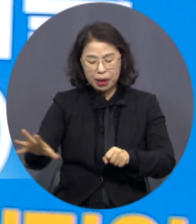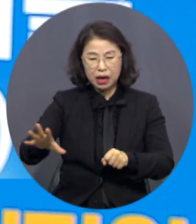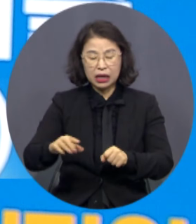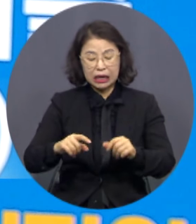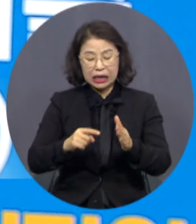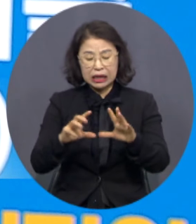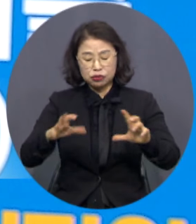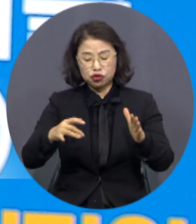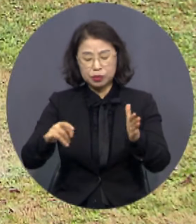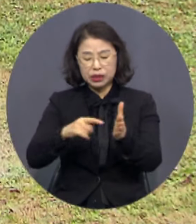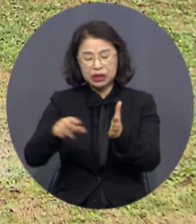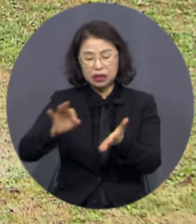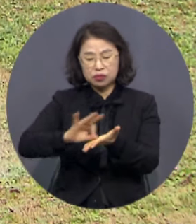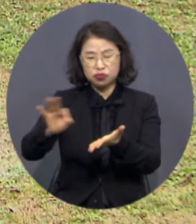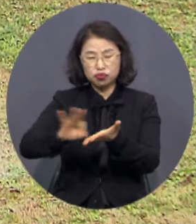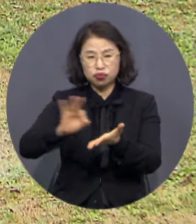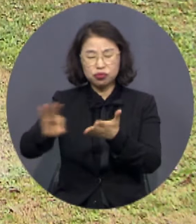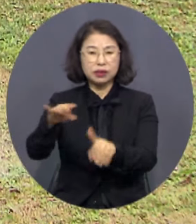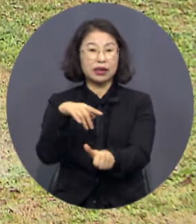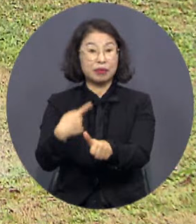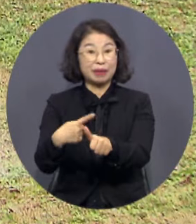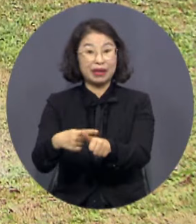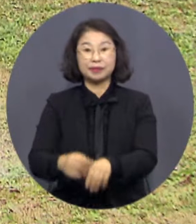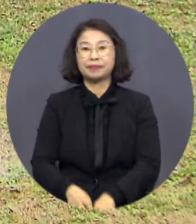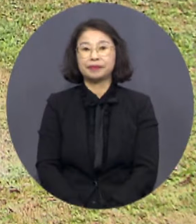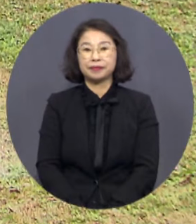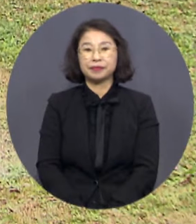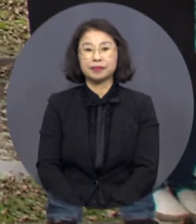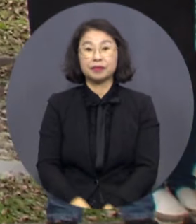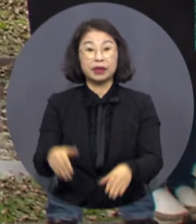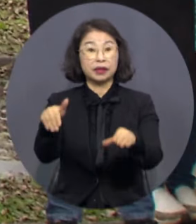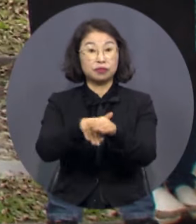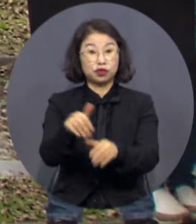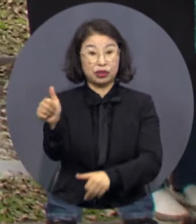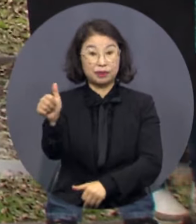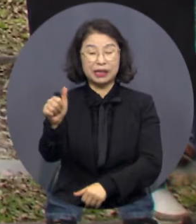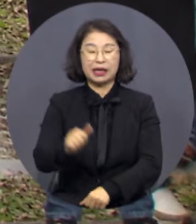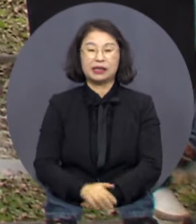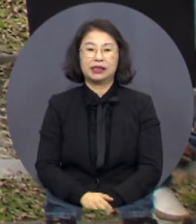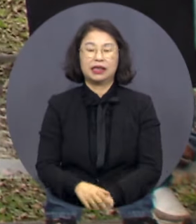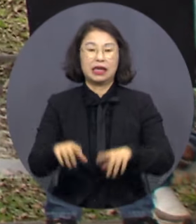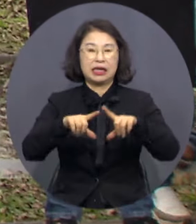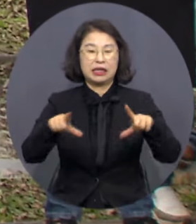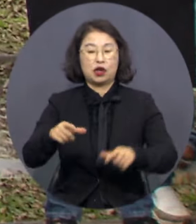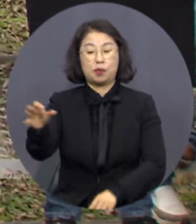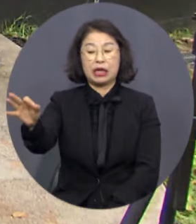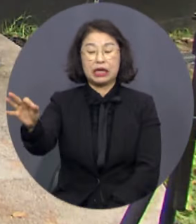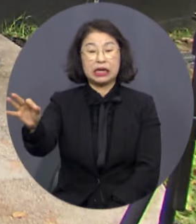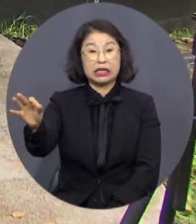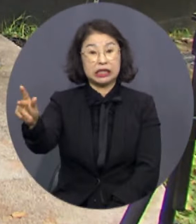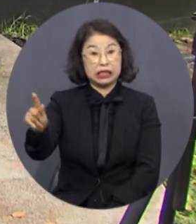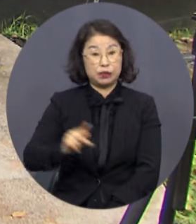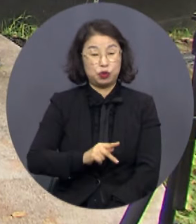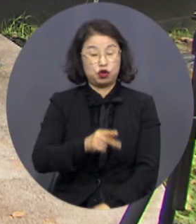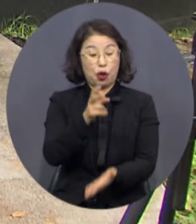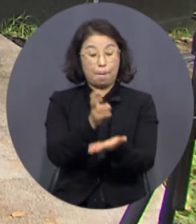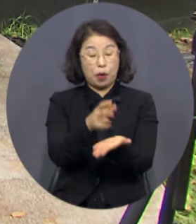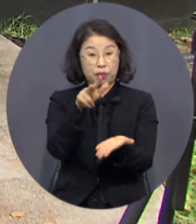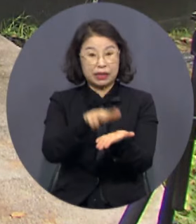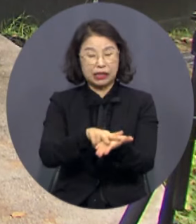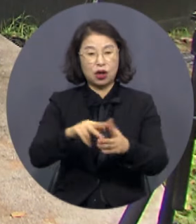낸 세금으로 책임을 지운다며 비판했습니다. 문 부원장은 서민금융대출법을 제정하고